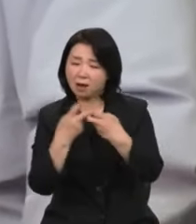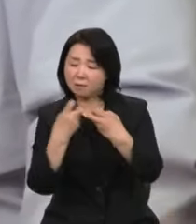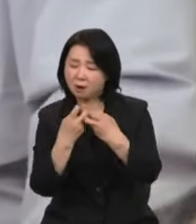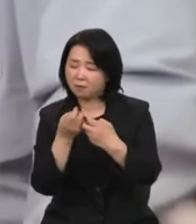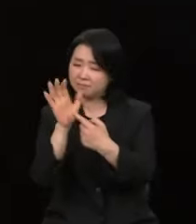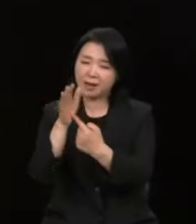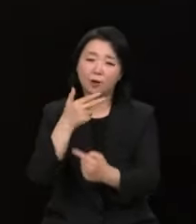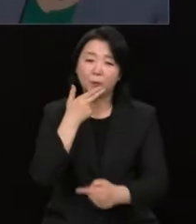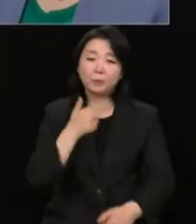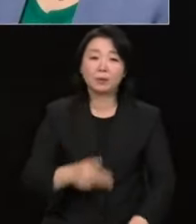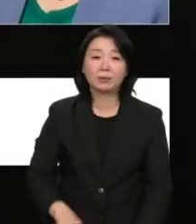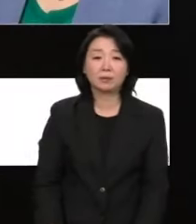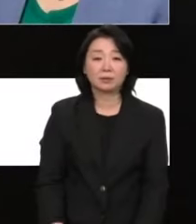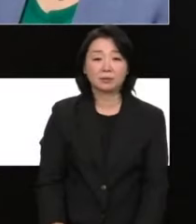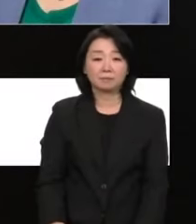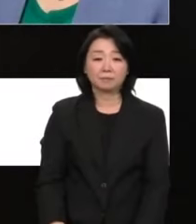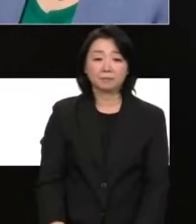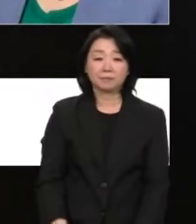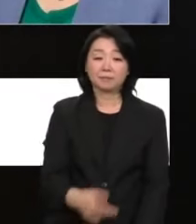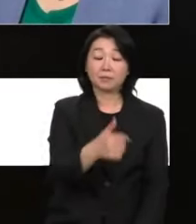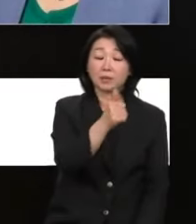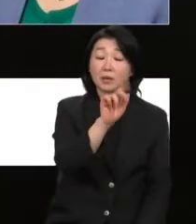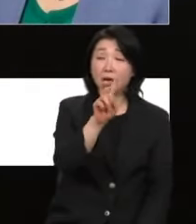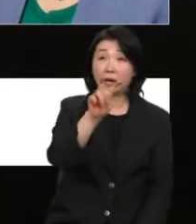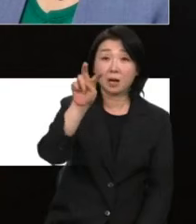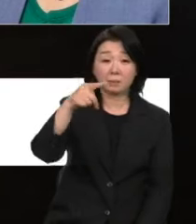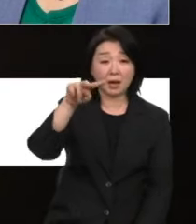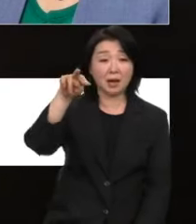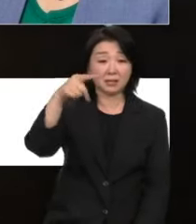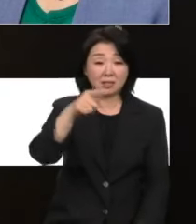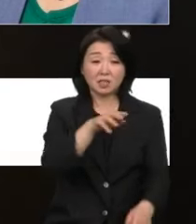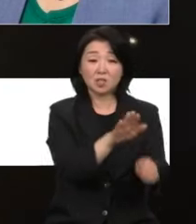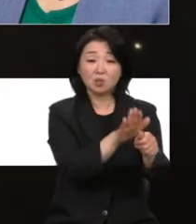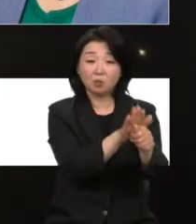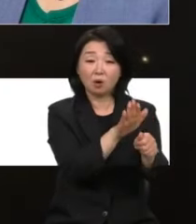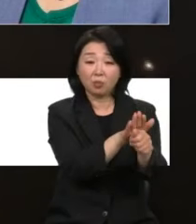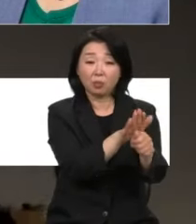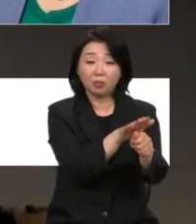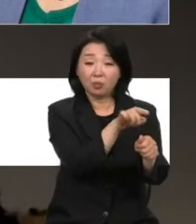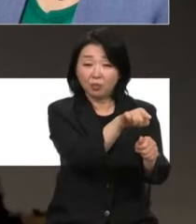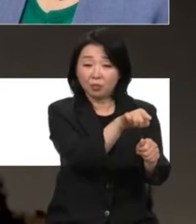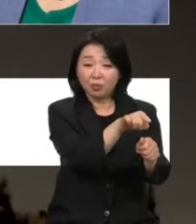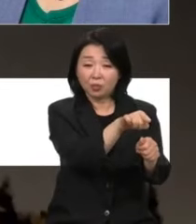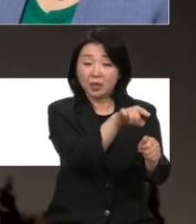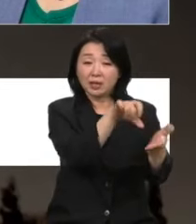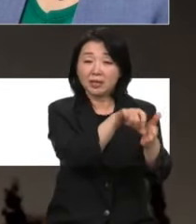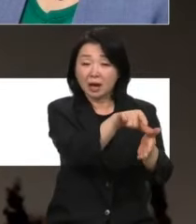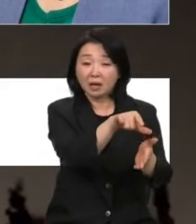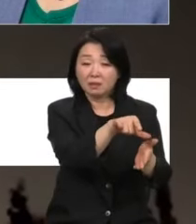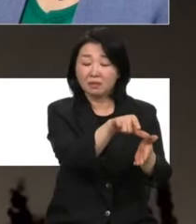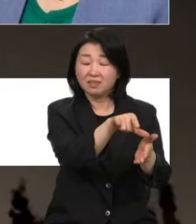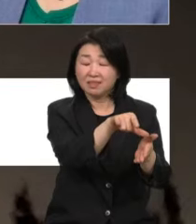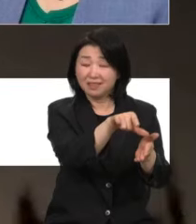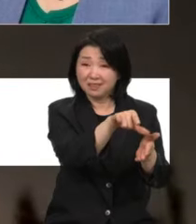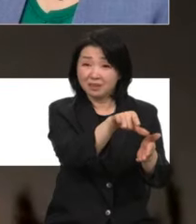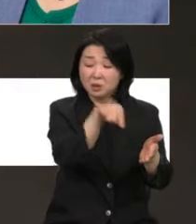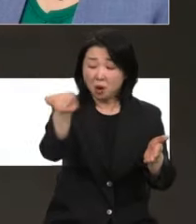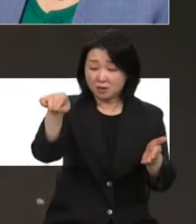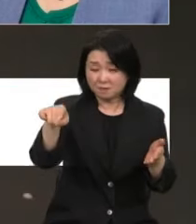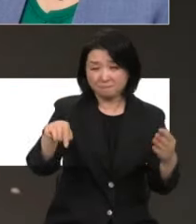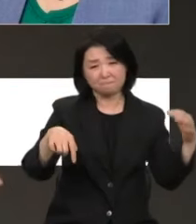않았습니다. 하마스의 지원자가 자신의 국토를 정면 공격을 했으니